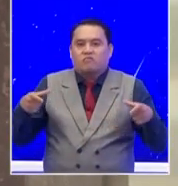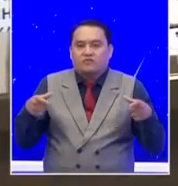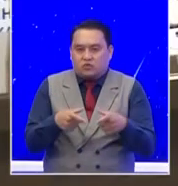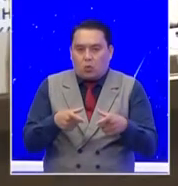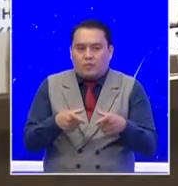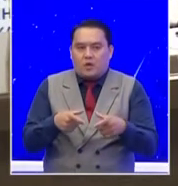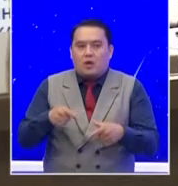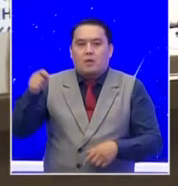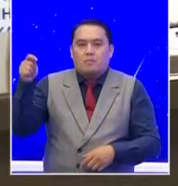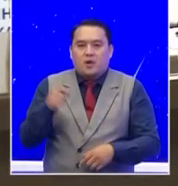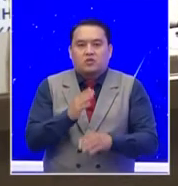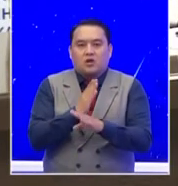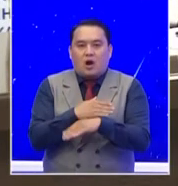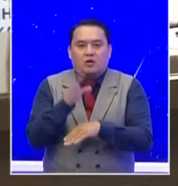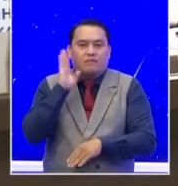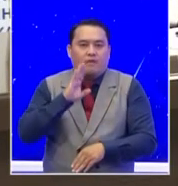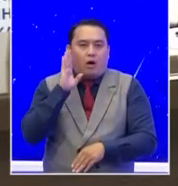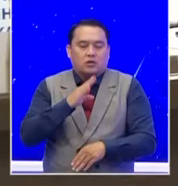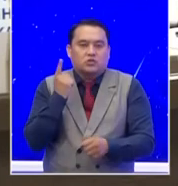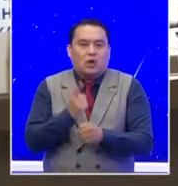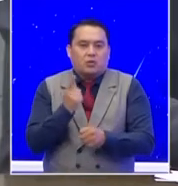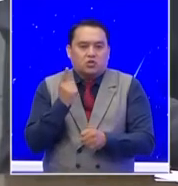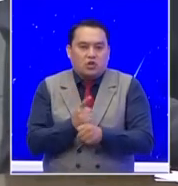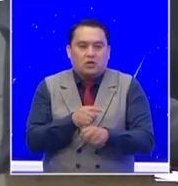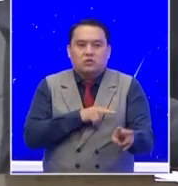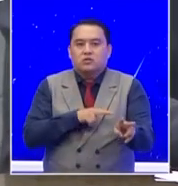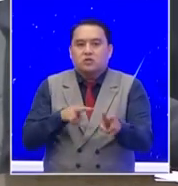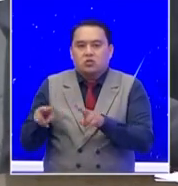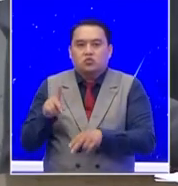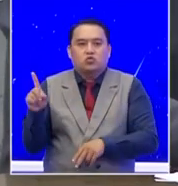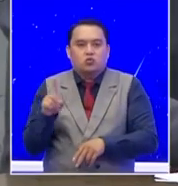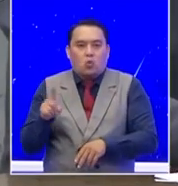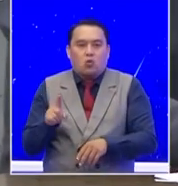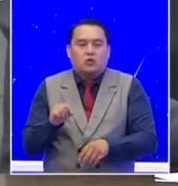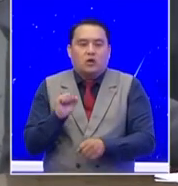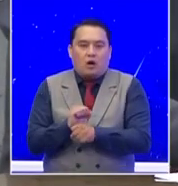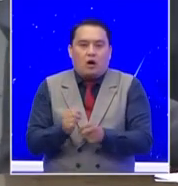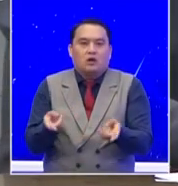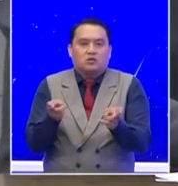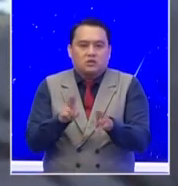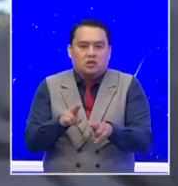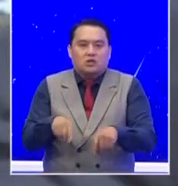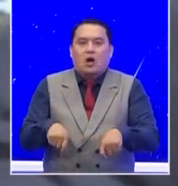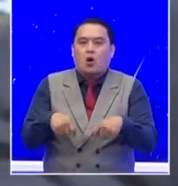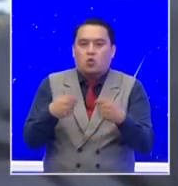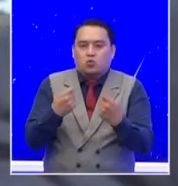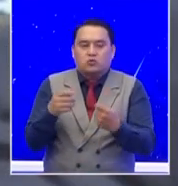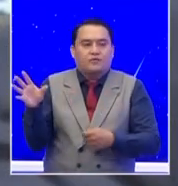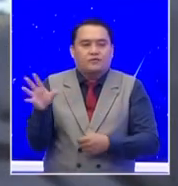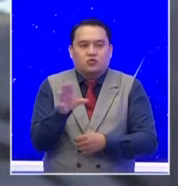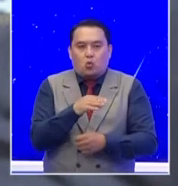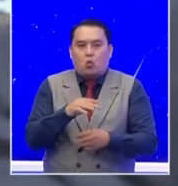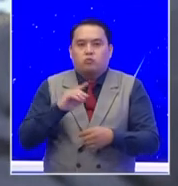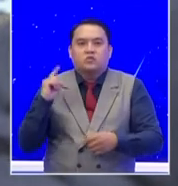посещение капшагай ского водохранилища под запретом следить за тем чтобы граждане воздержались от соблазна нарушить запрет по всему периметру